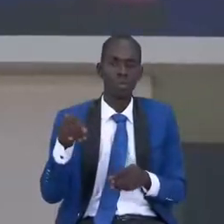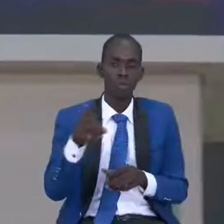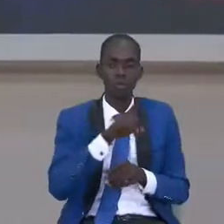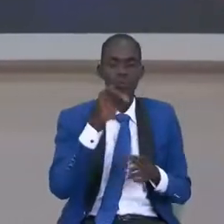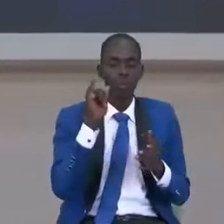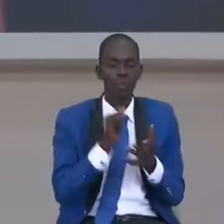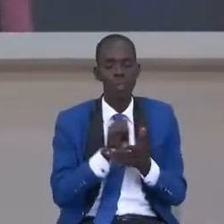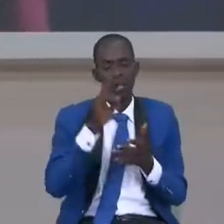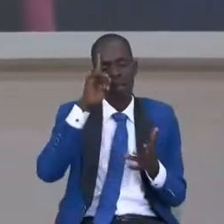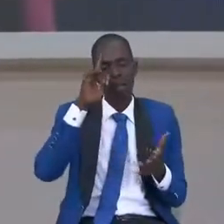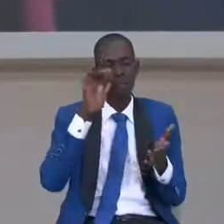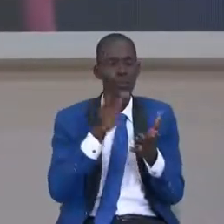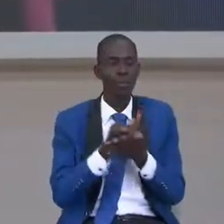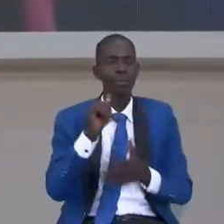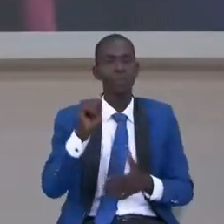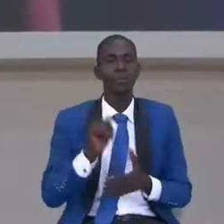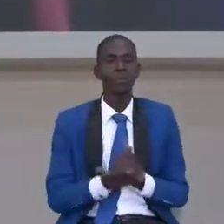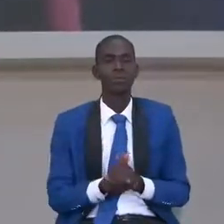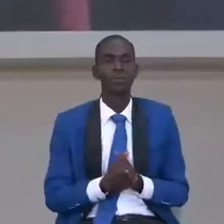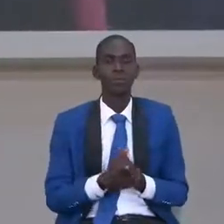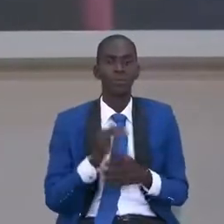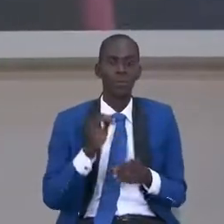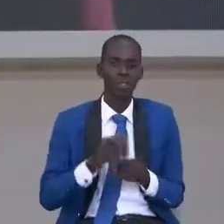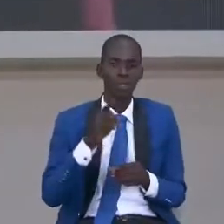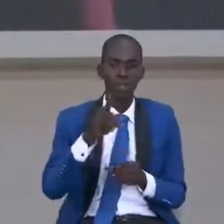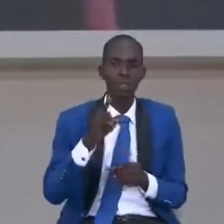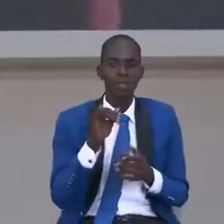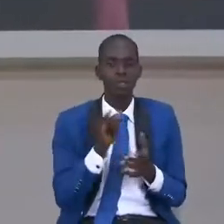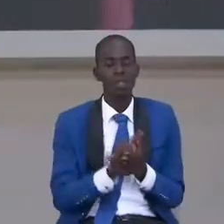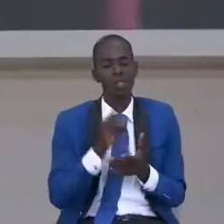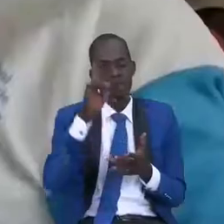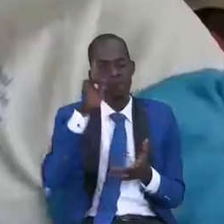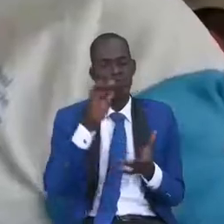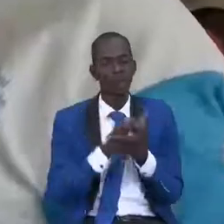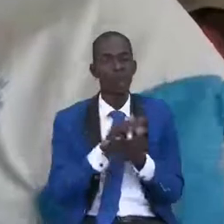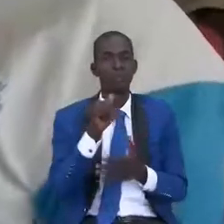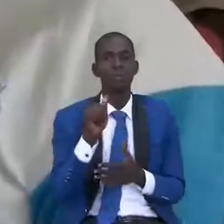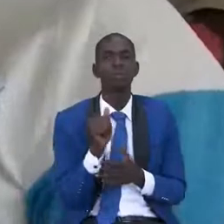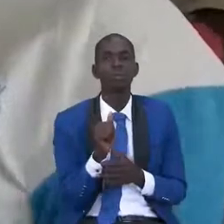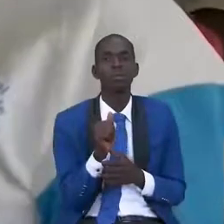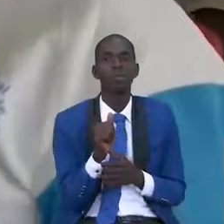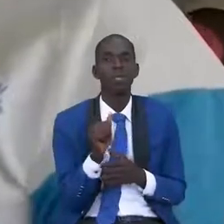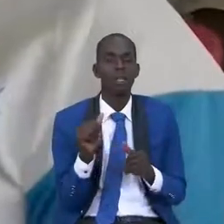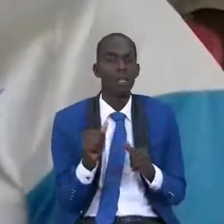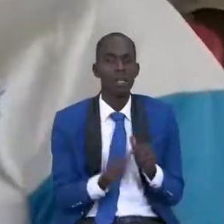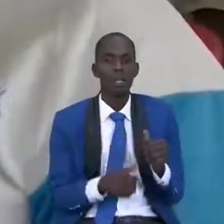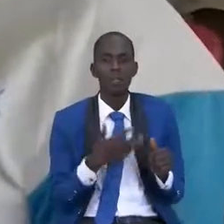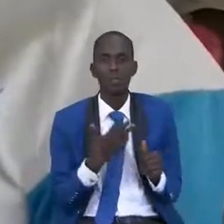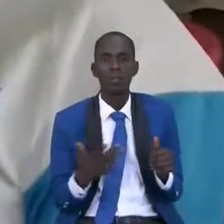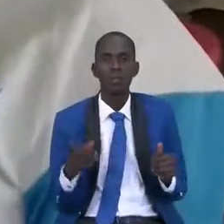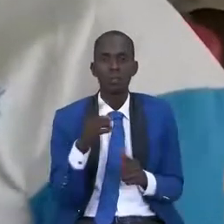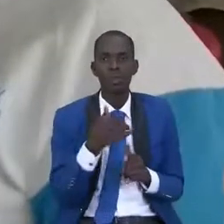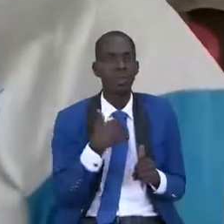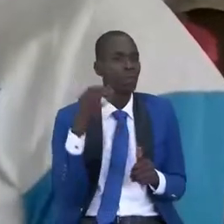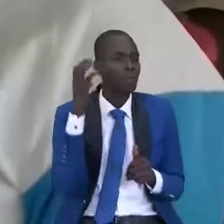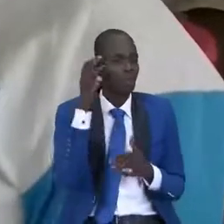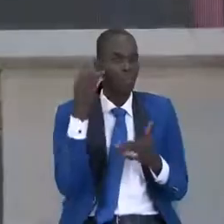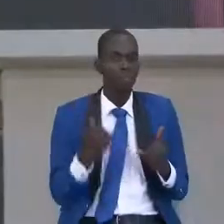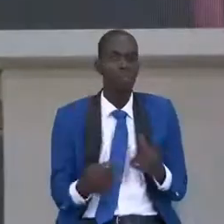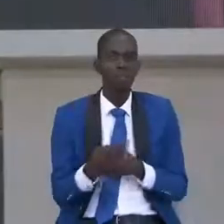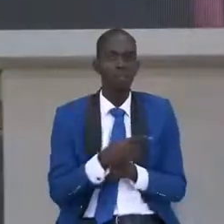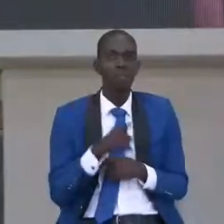qui croyez. En vous qui croyez. Tout ce que tu as entendu aujourd'hui et